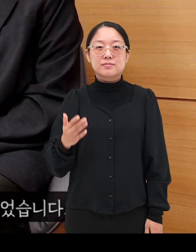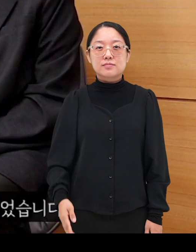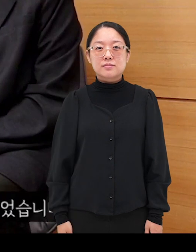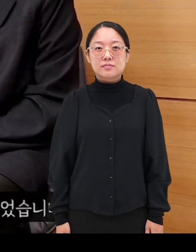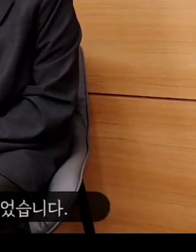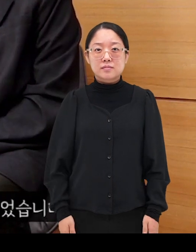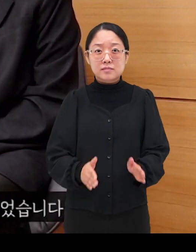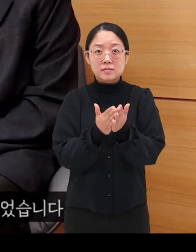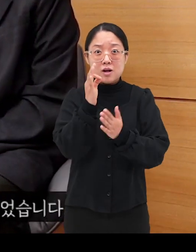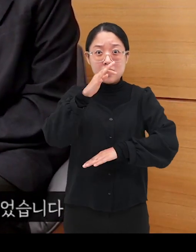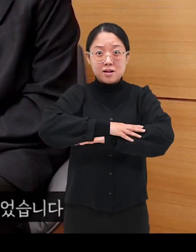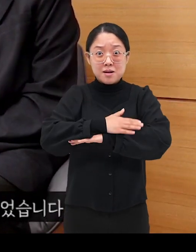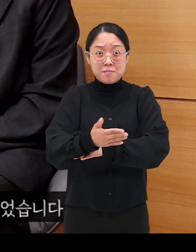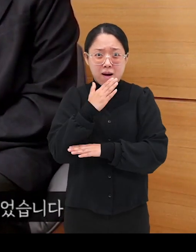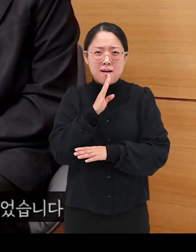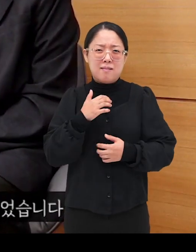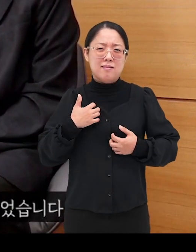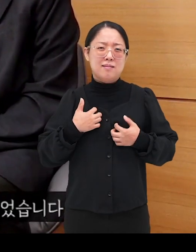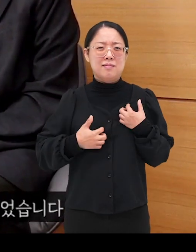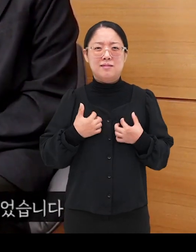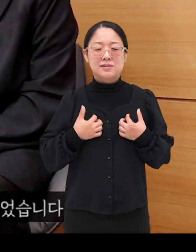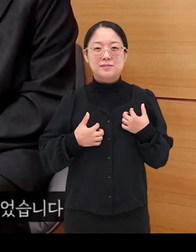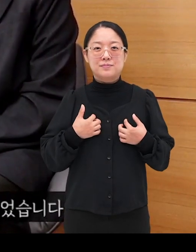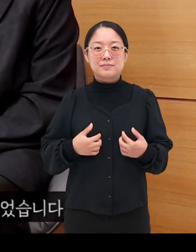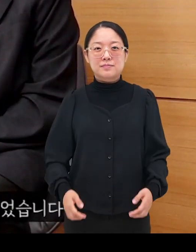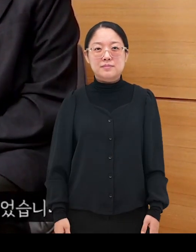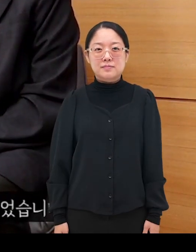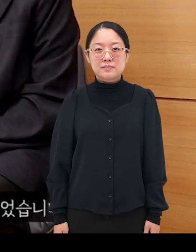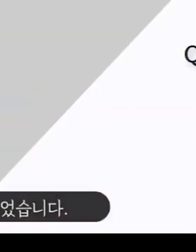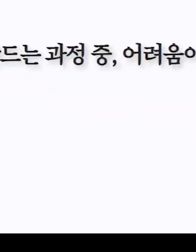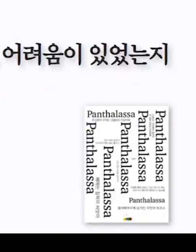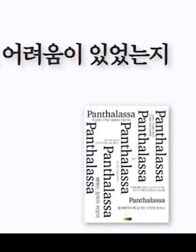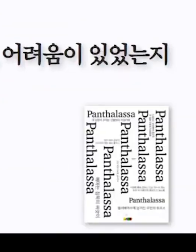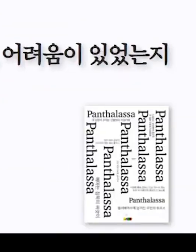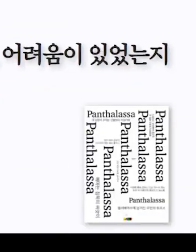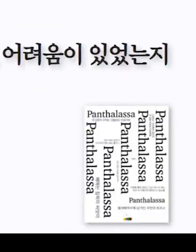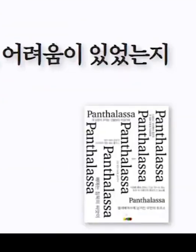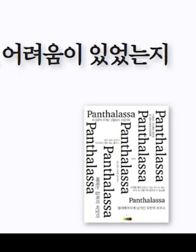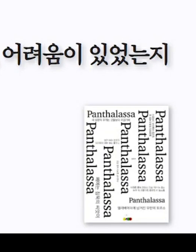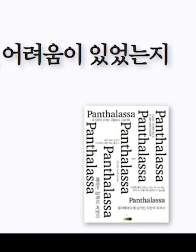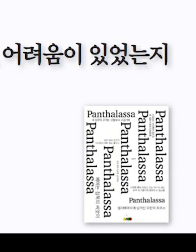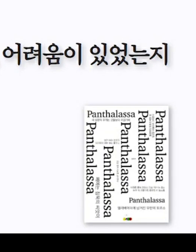기회로 책을 10권 찍을 수 있어서 너무 즐거운 시간이었습니다.